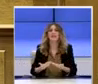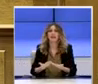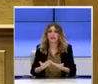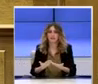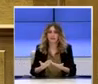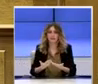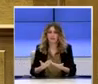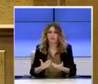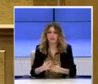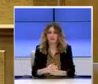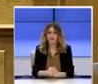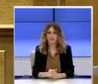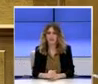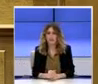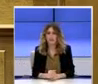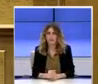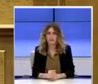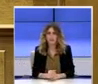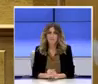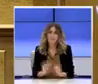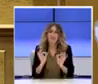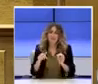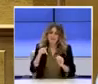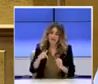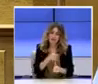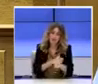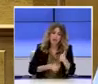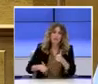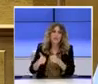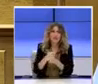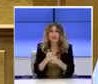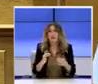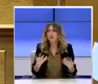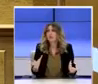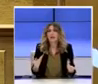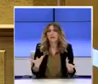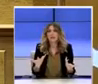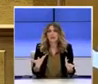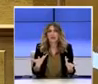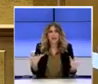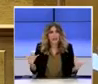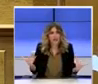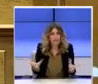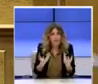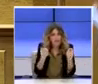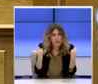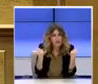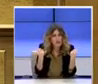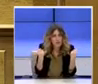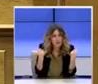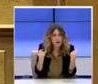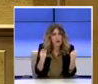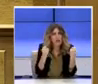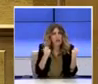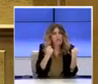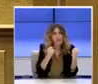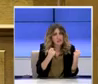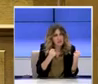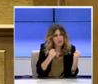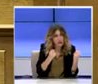σταματήσει να είναι κυρίαρχο η αγωνία και η ανασφάλεια για το αν θα ζήσουμε, θα είναι κυρίαρχη η αγωνία και η ανασφάλεια για το πώς θα